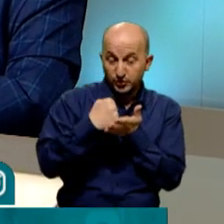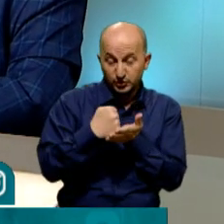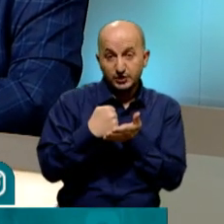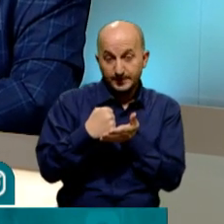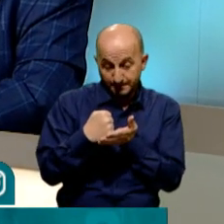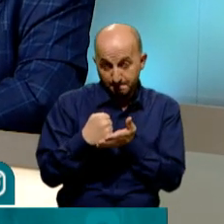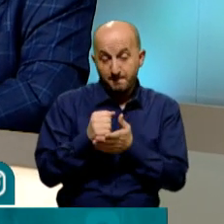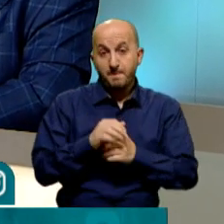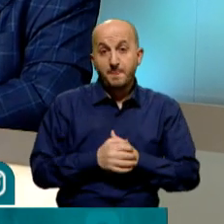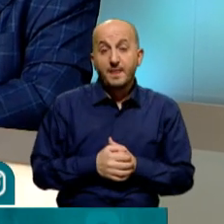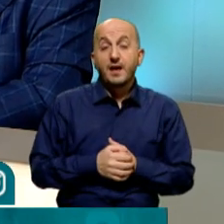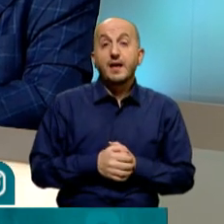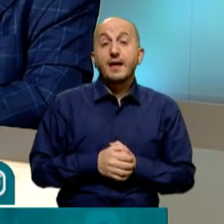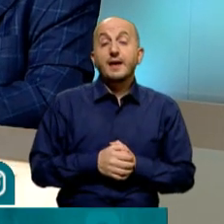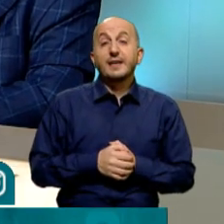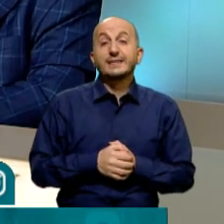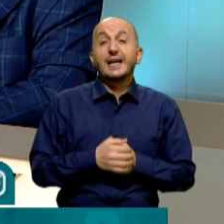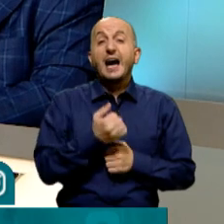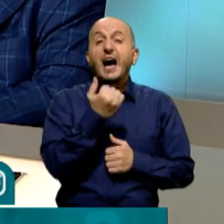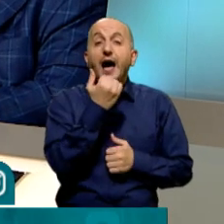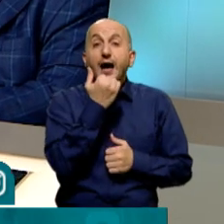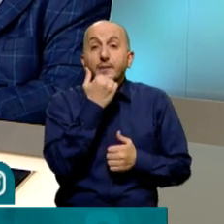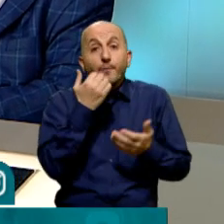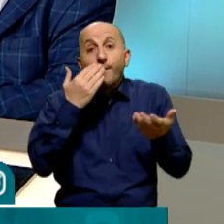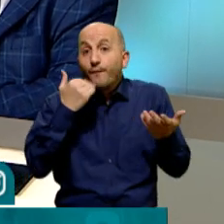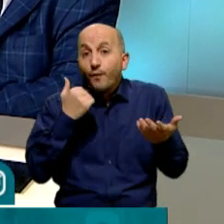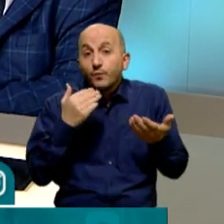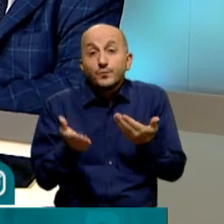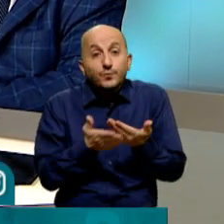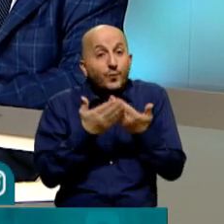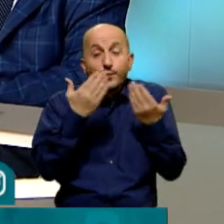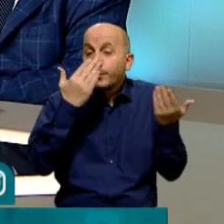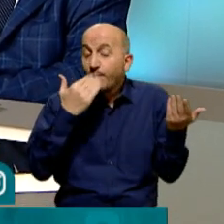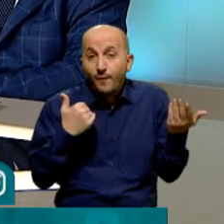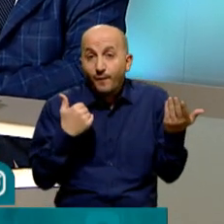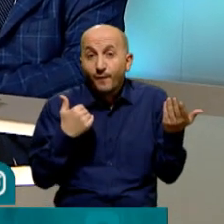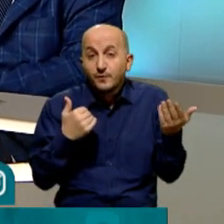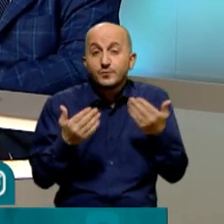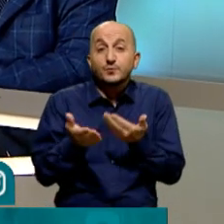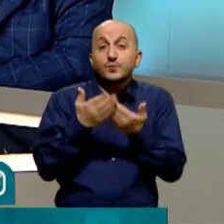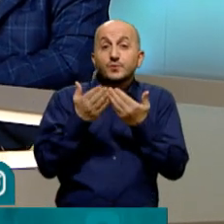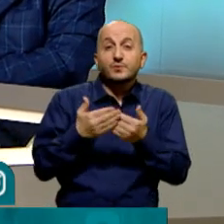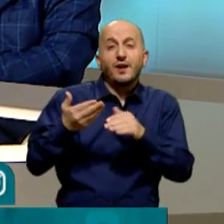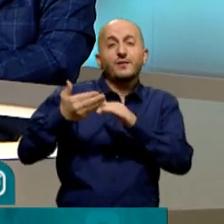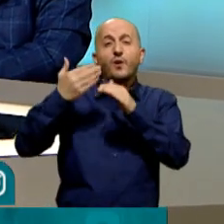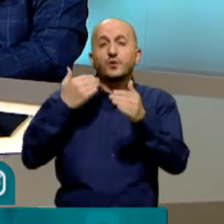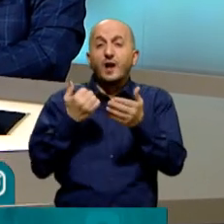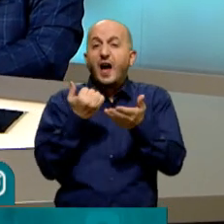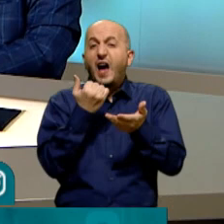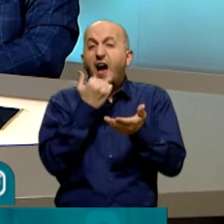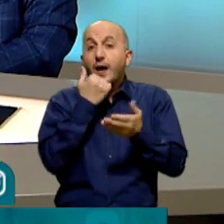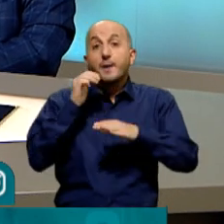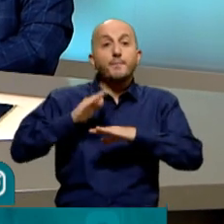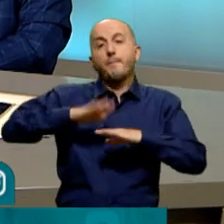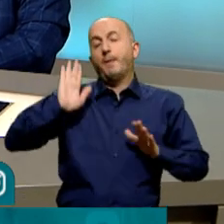nikahı yapmışlar ve zifaf da yok, yani henüz düğün de yapılmamış veya düğün öncesi bir kaçamak yapıp zifafa da